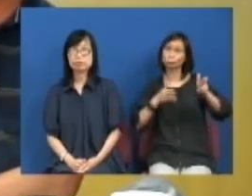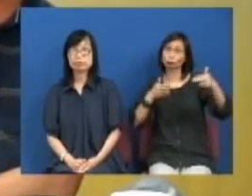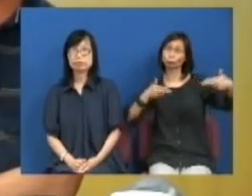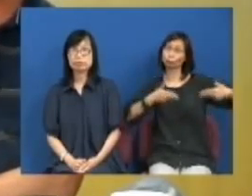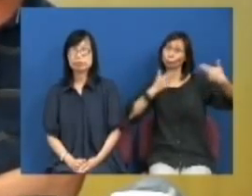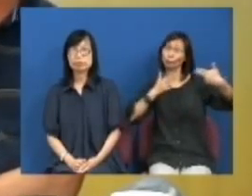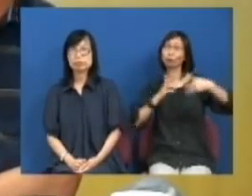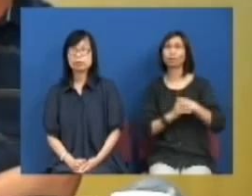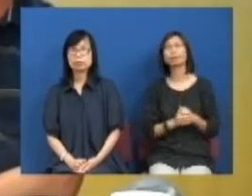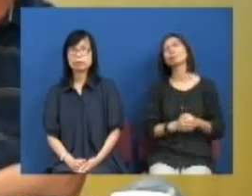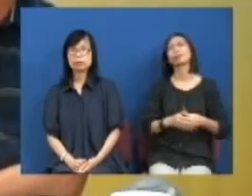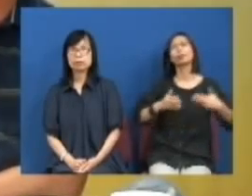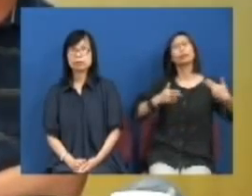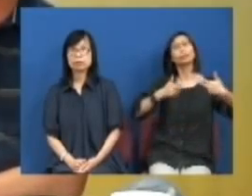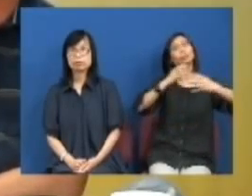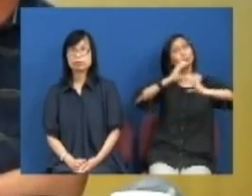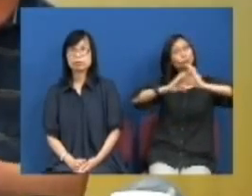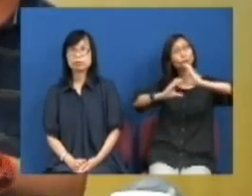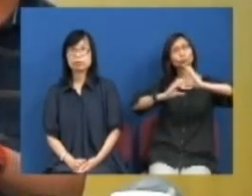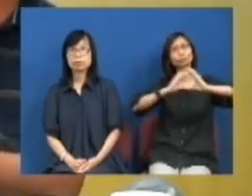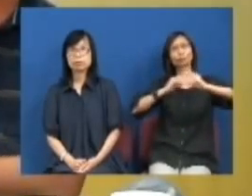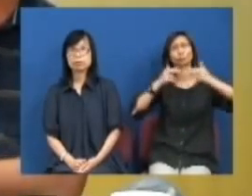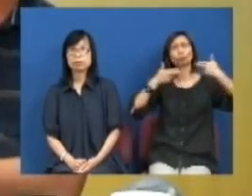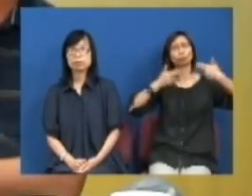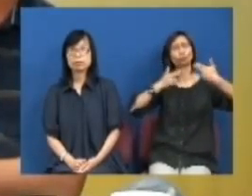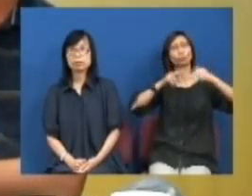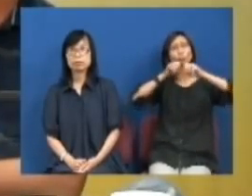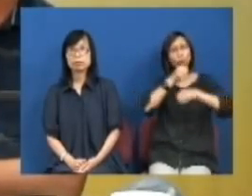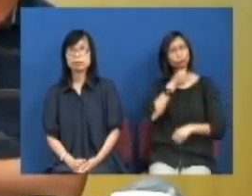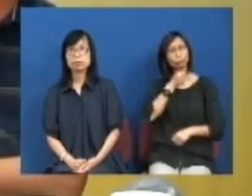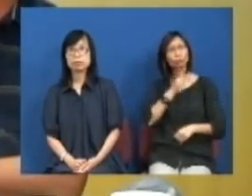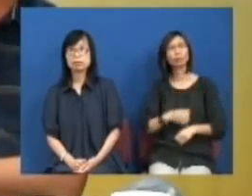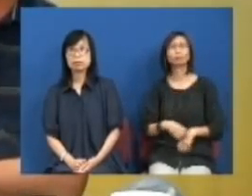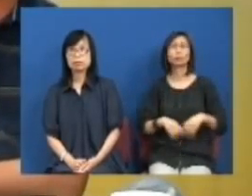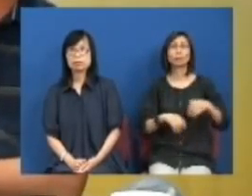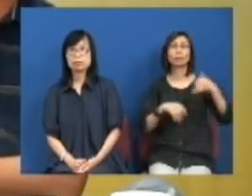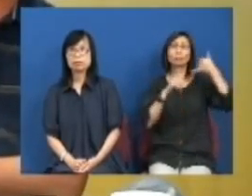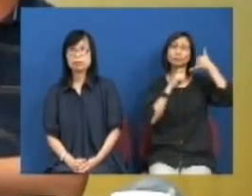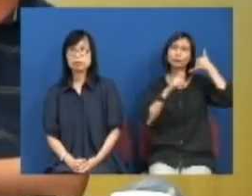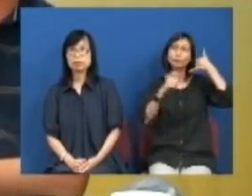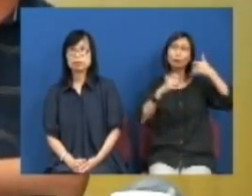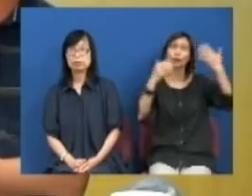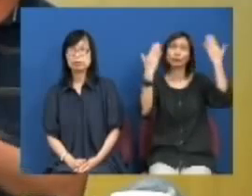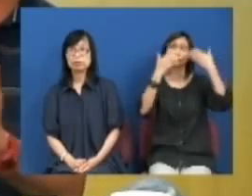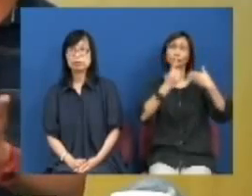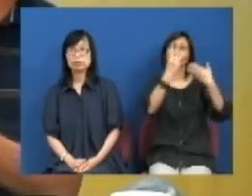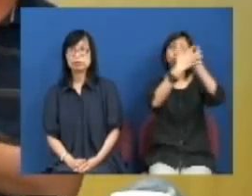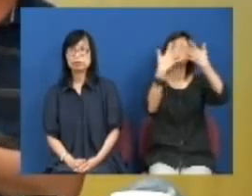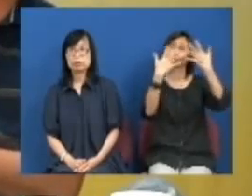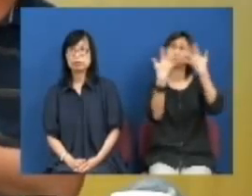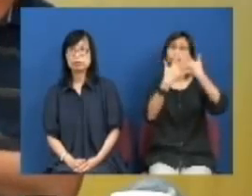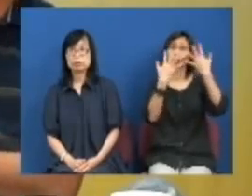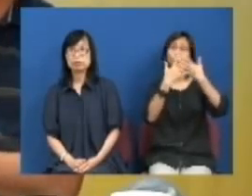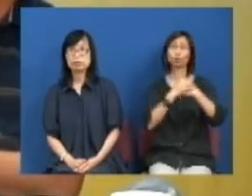過媒體嘅報導，你會見到其實即係當然中間有視像電話。之餘，其實亦都係黃山素基都